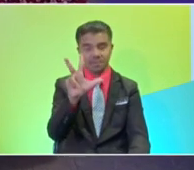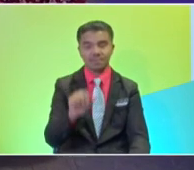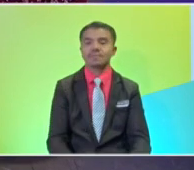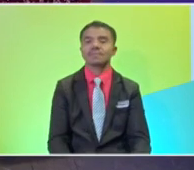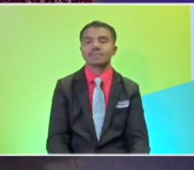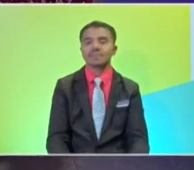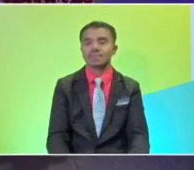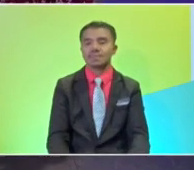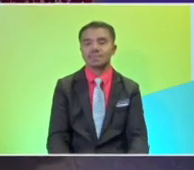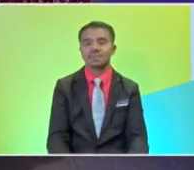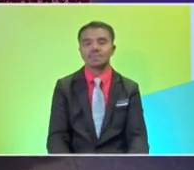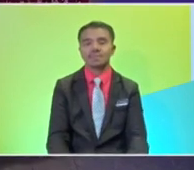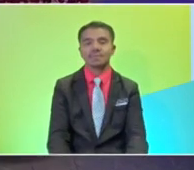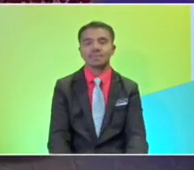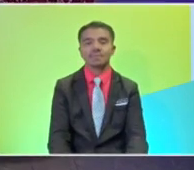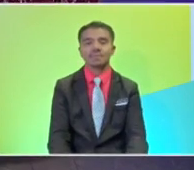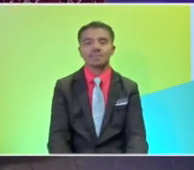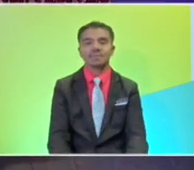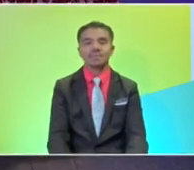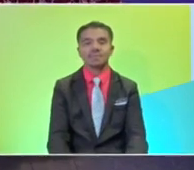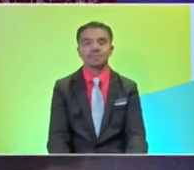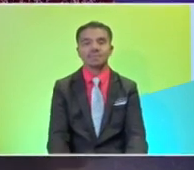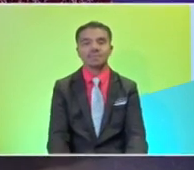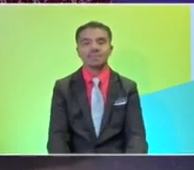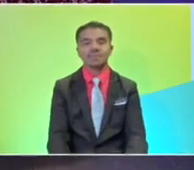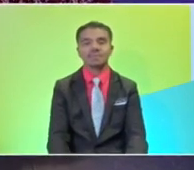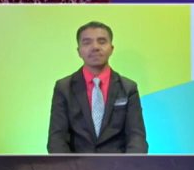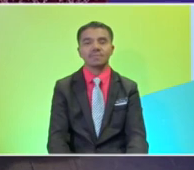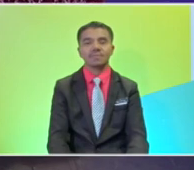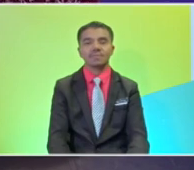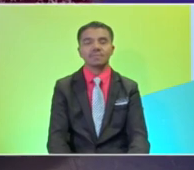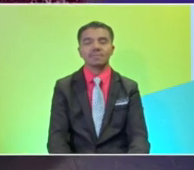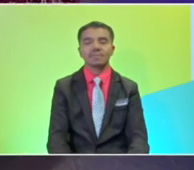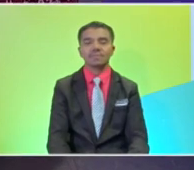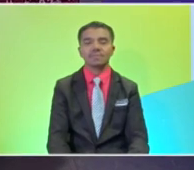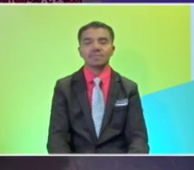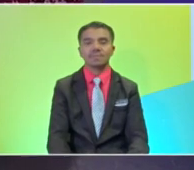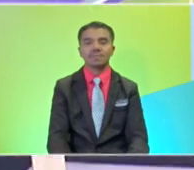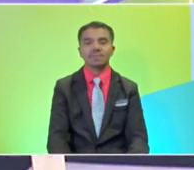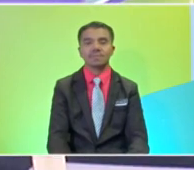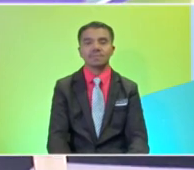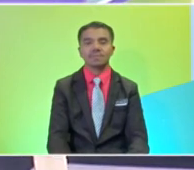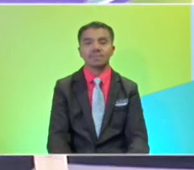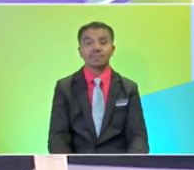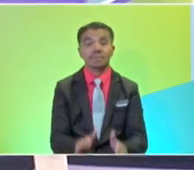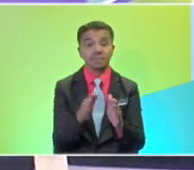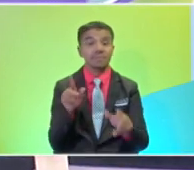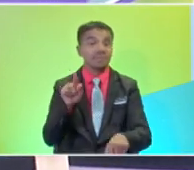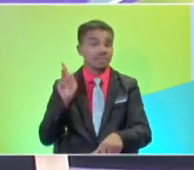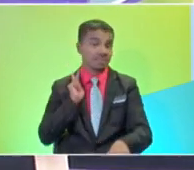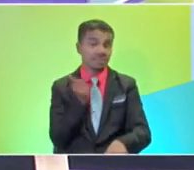okey Asani al-kutub adalah buku eh buku buku teks buku